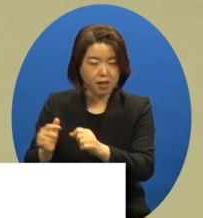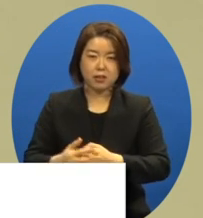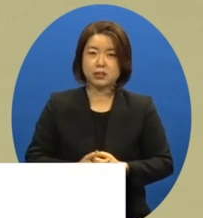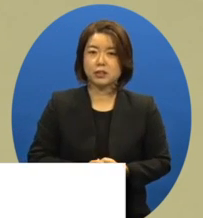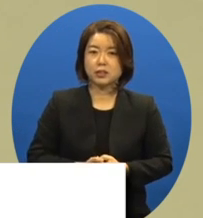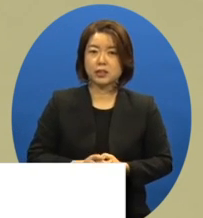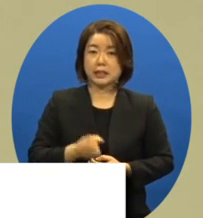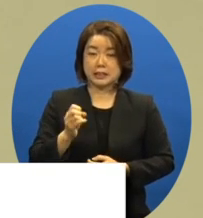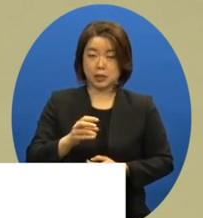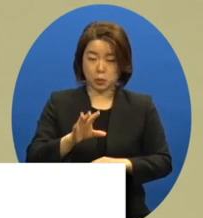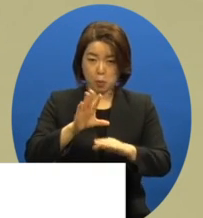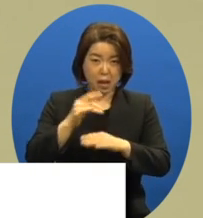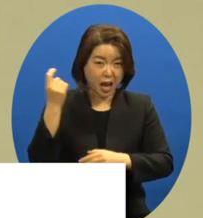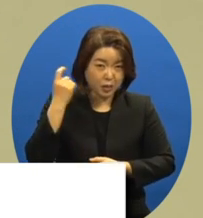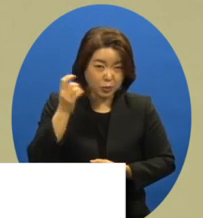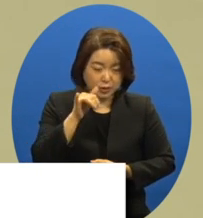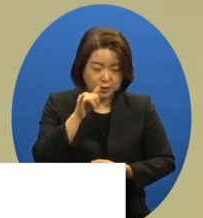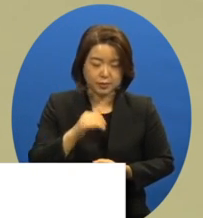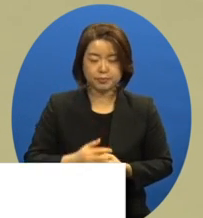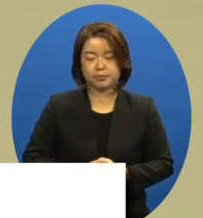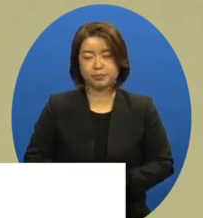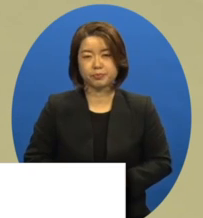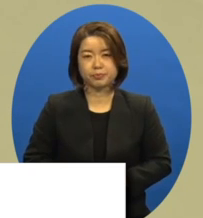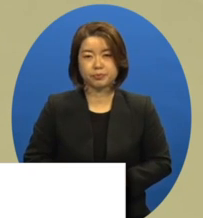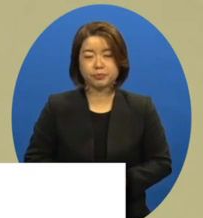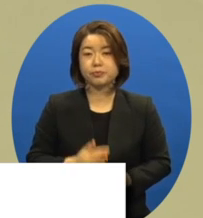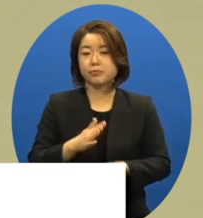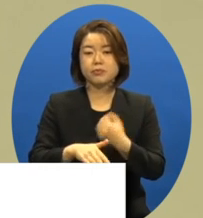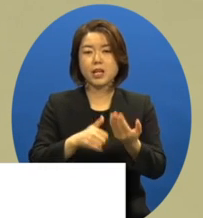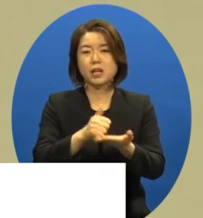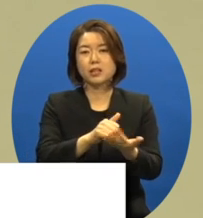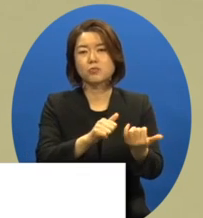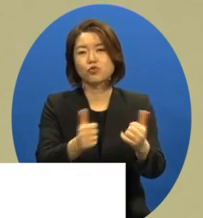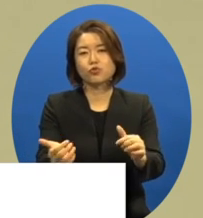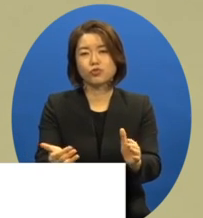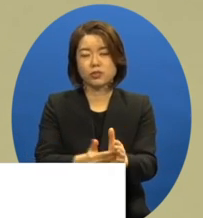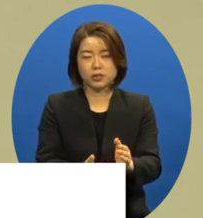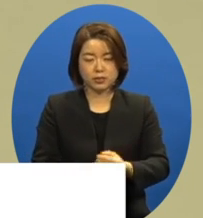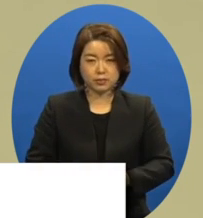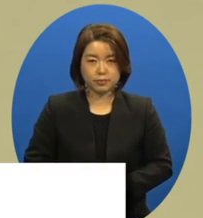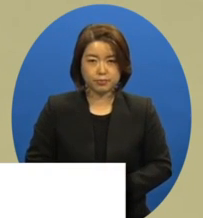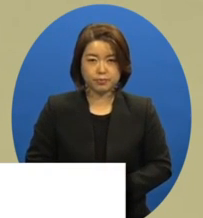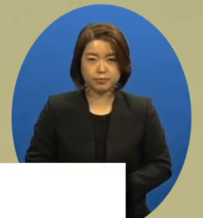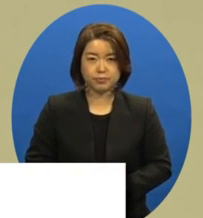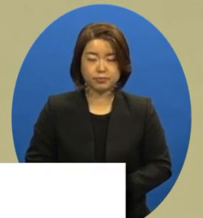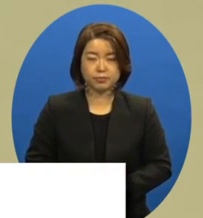그때 또 방송이 들려옵니다. 하나님은 죽었다.